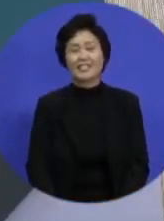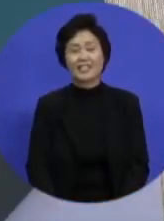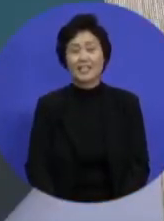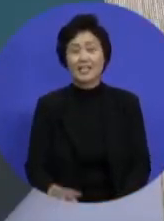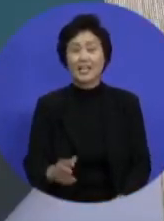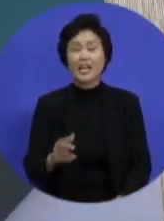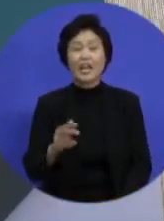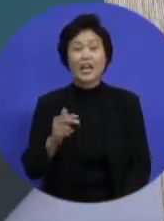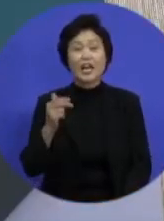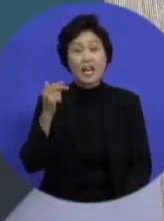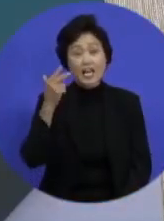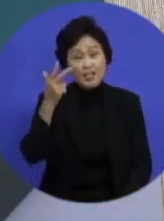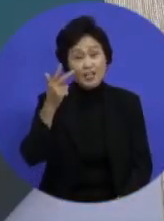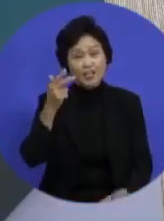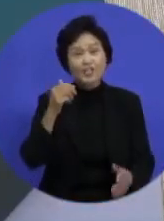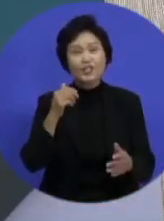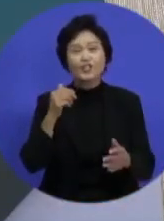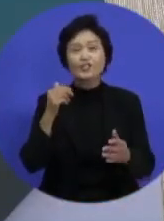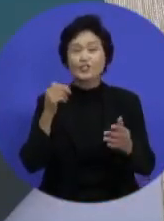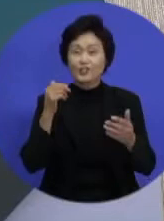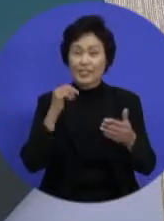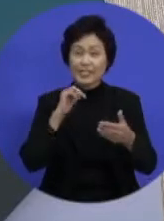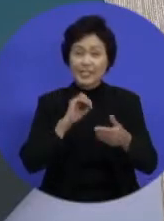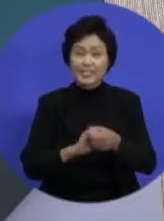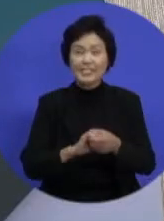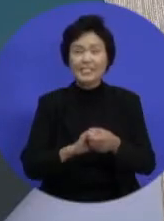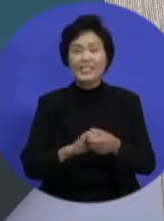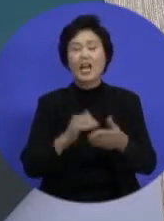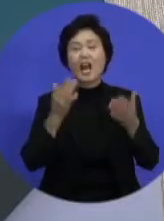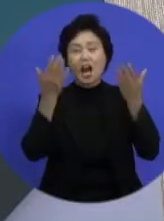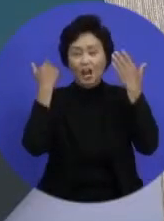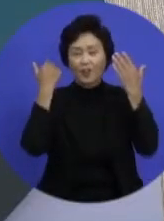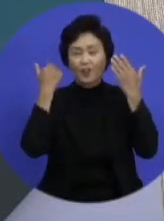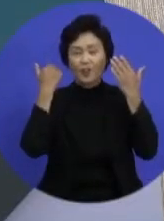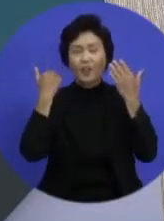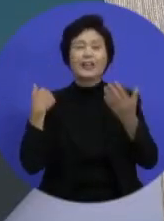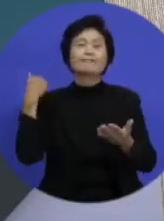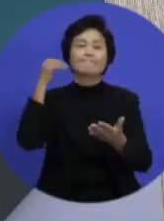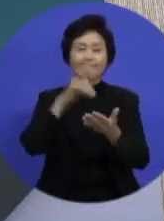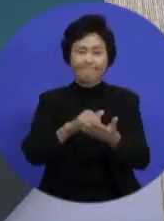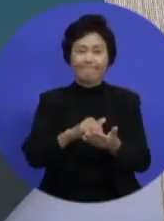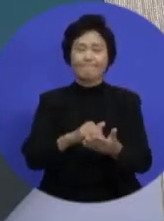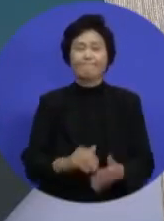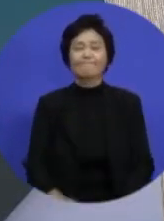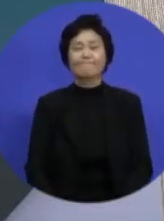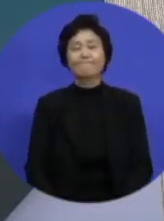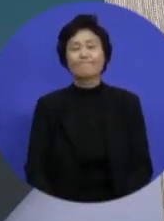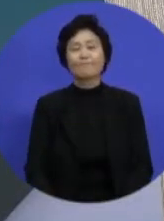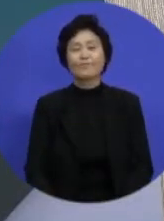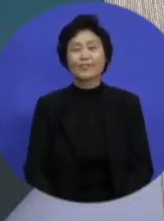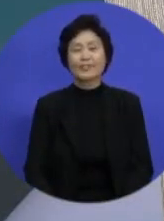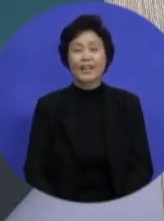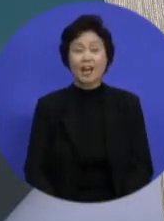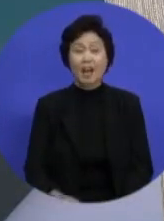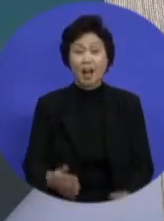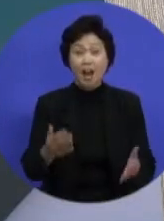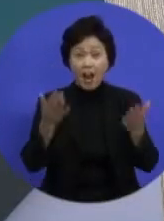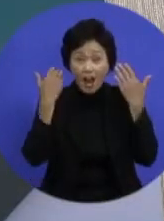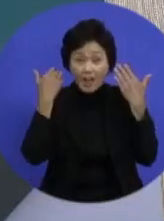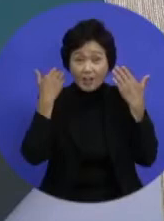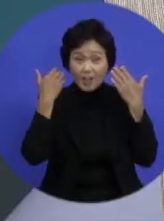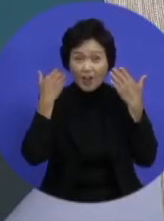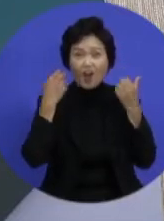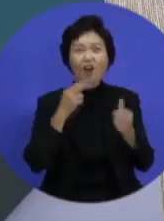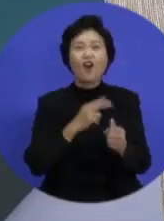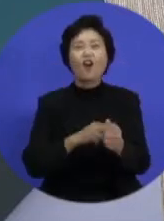네. 저희 학교에 다시 복귀합니다. 군대를 좀 늦게 갔어요 큰 아들이. 그러네요. 학교를 좀 섬기다가 네. 예, 저는 이제